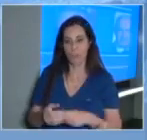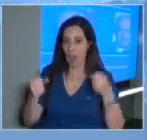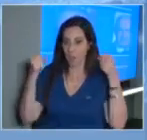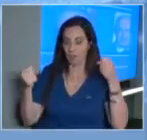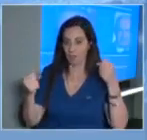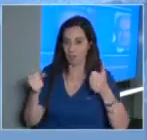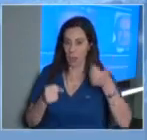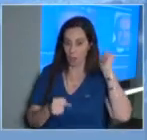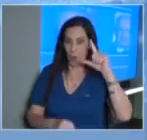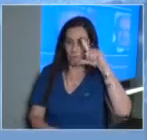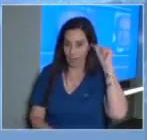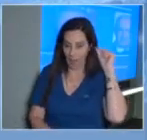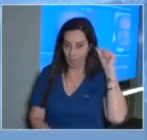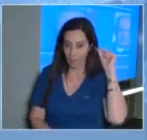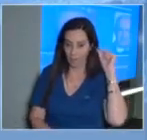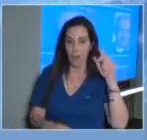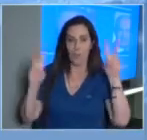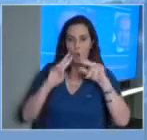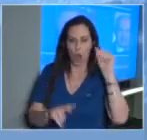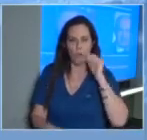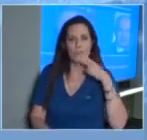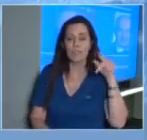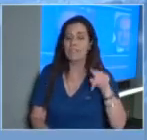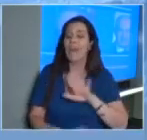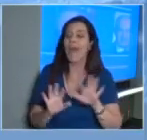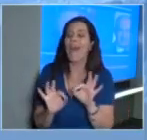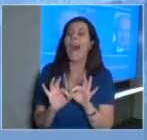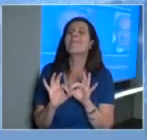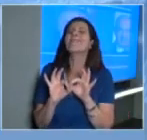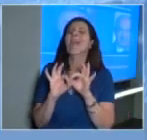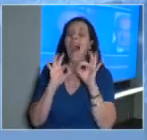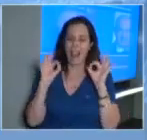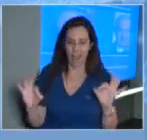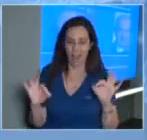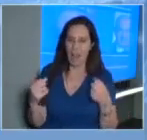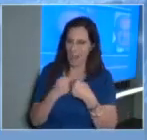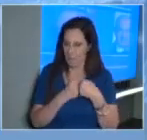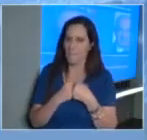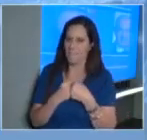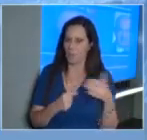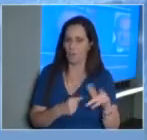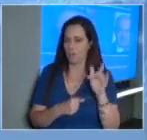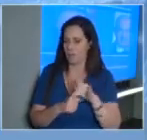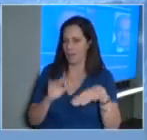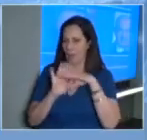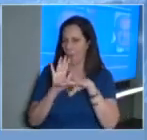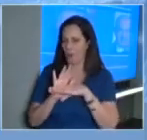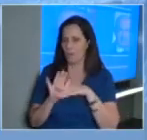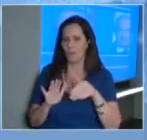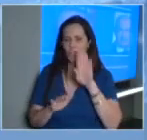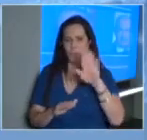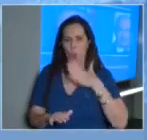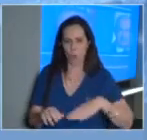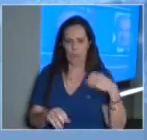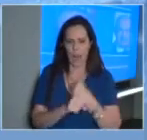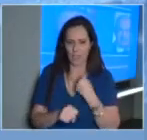להפגנה שהתרחשה אתמול בתל אביב. בכחול לבן מבטיחים שזו הייתה רק עיריית הפתיחה למאבק האופוזיציה נגד החוקים שמבקש ראש